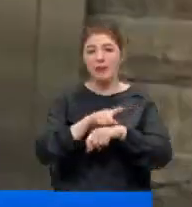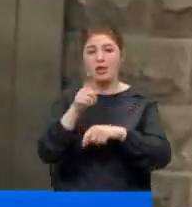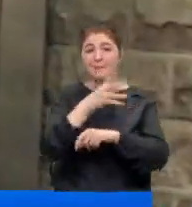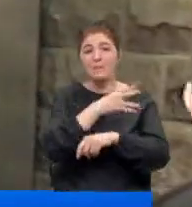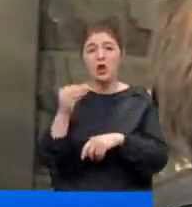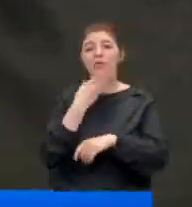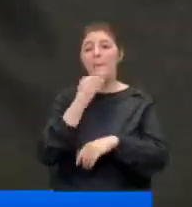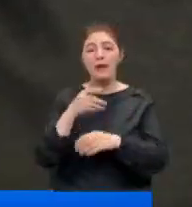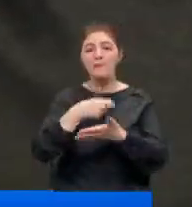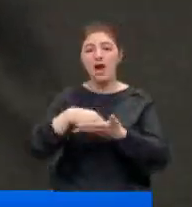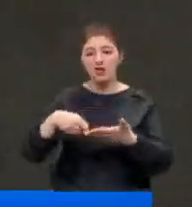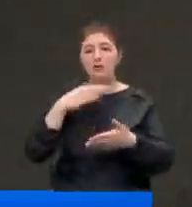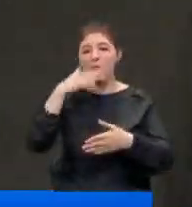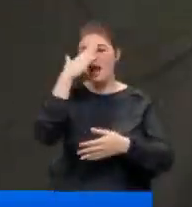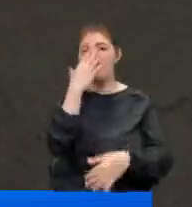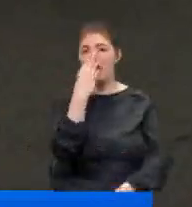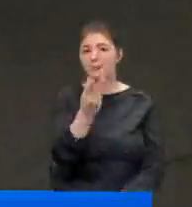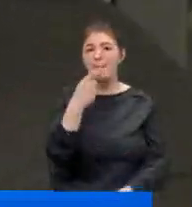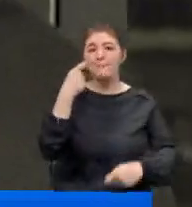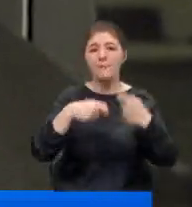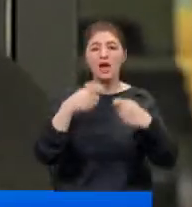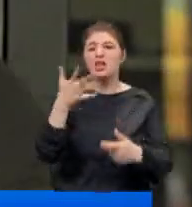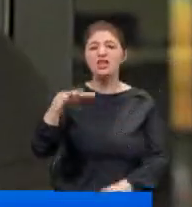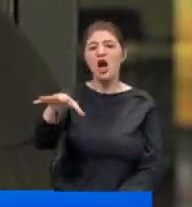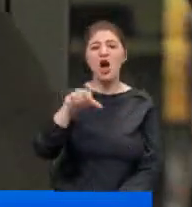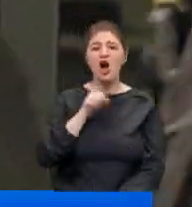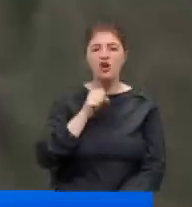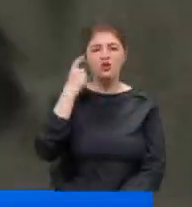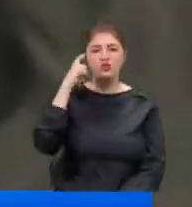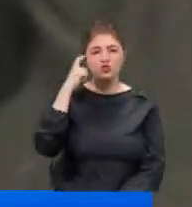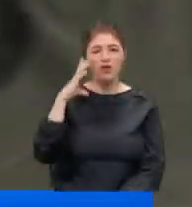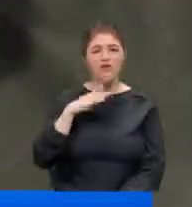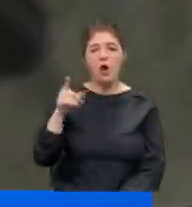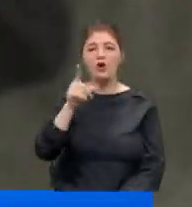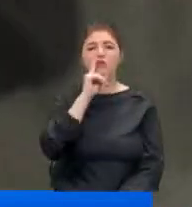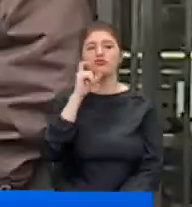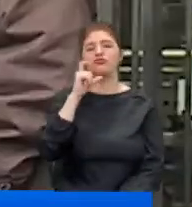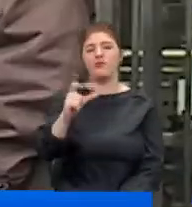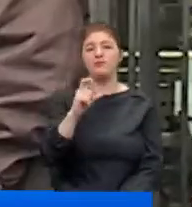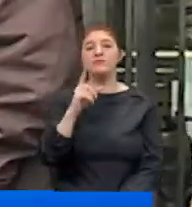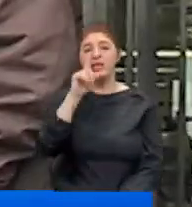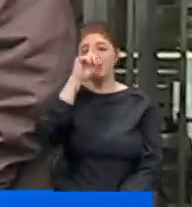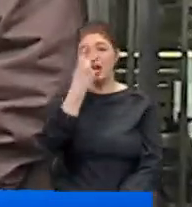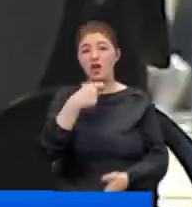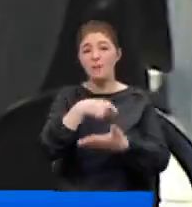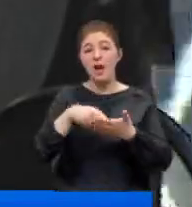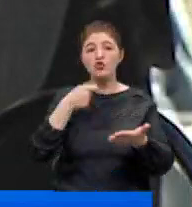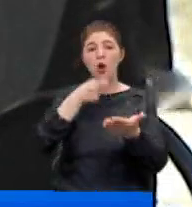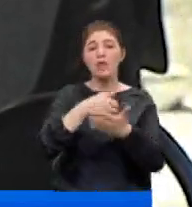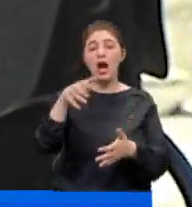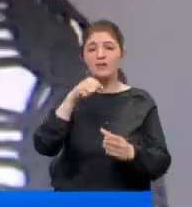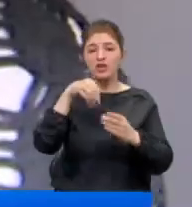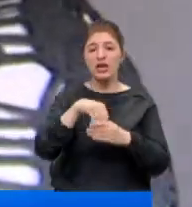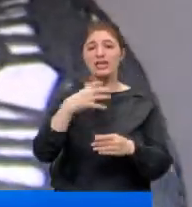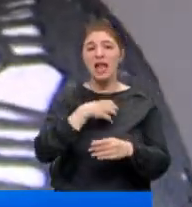döneminde milyonlarca emekli maaşlarını ve Bayram ikramiyelerini Bankadan nasıl çekeceklerini düşünüyorduk O soruya yanıt buldu Sadece maaş ödemelerini